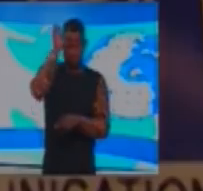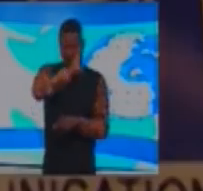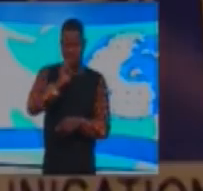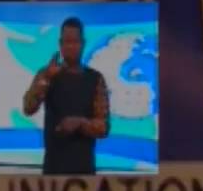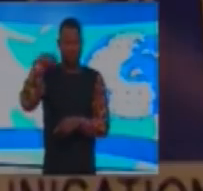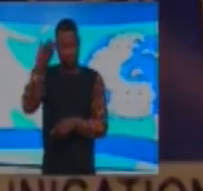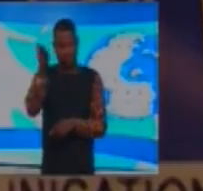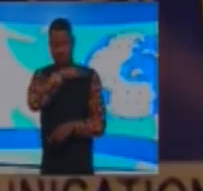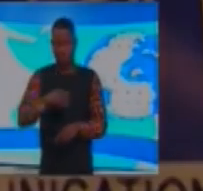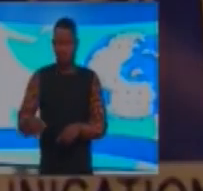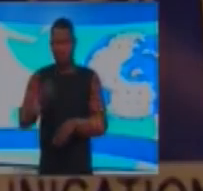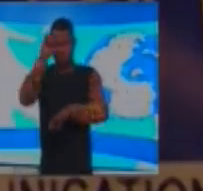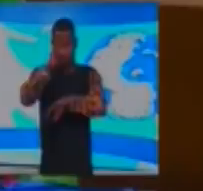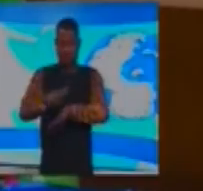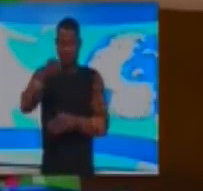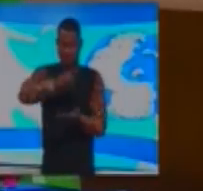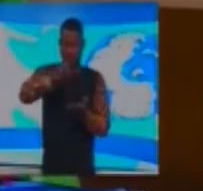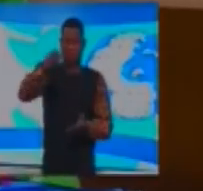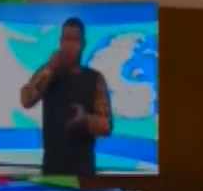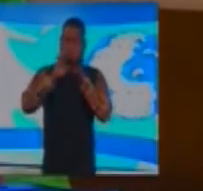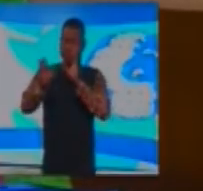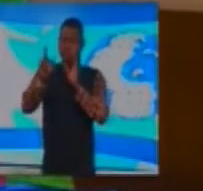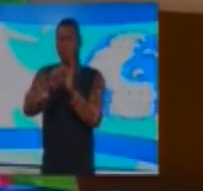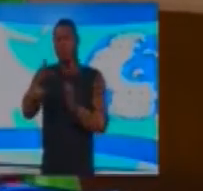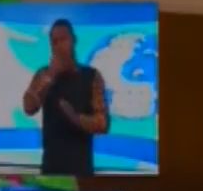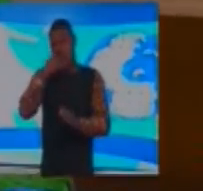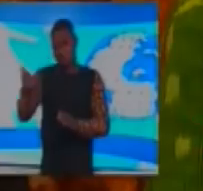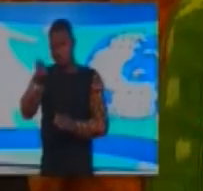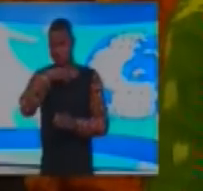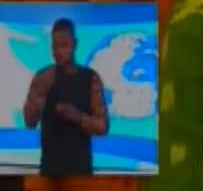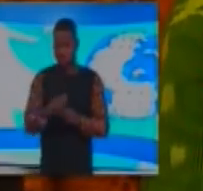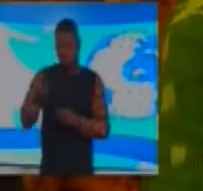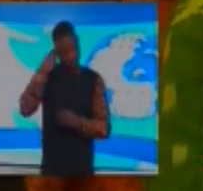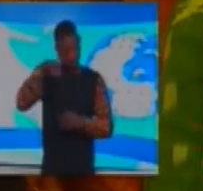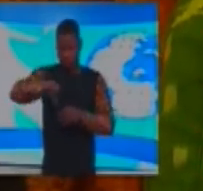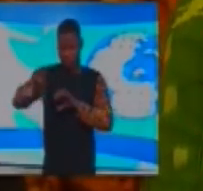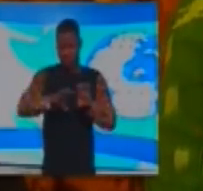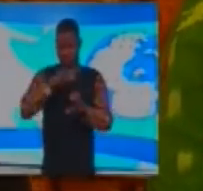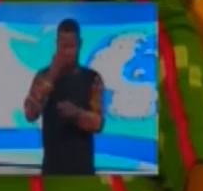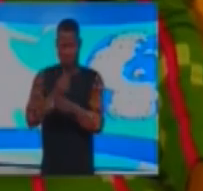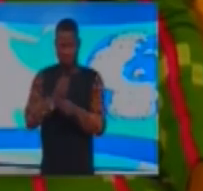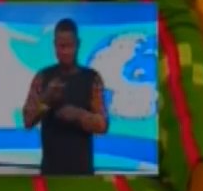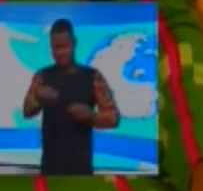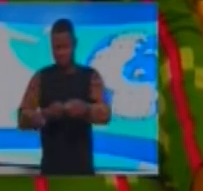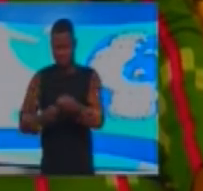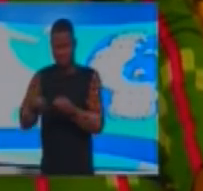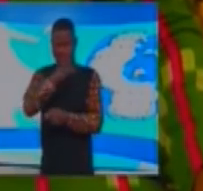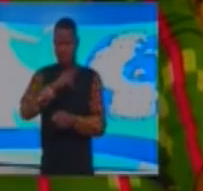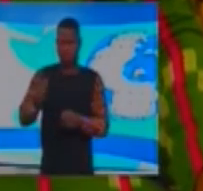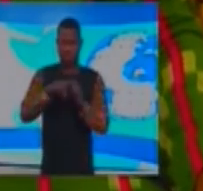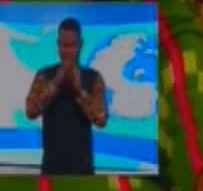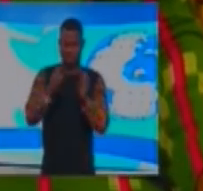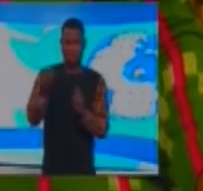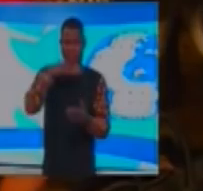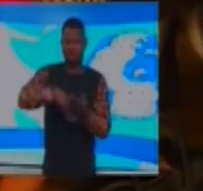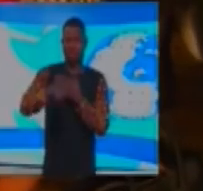le Conseil supérieur de la communication est mieux équipé pour jouer son rôle de régulation des médias audiovisuels,